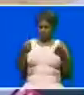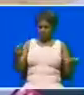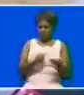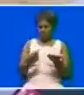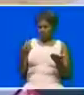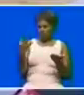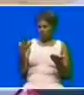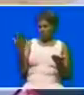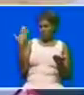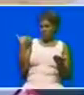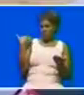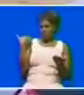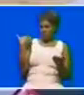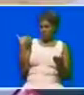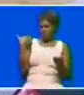ago,